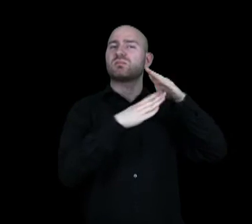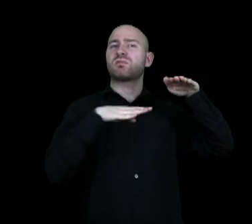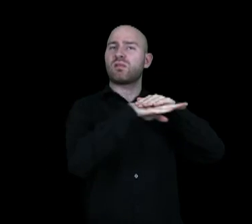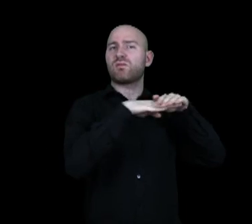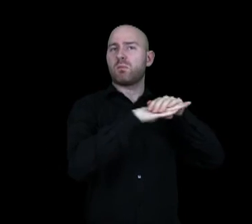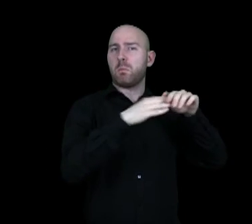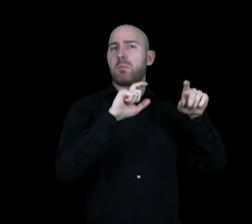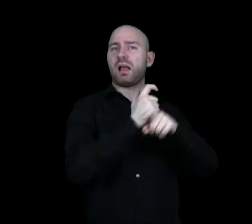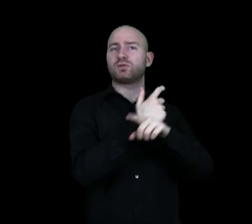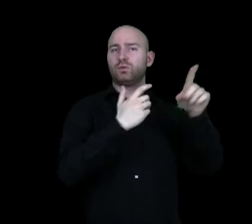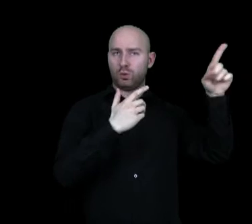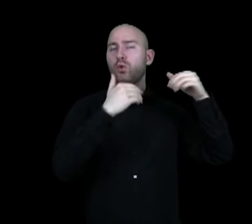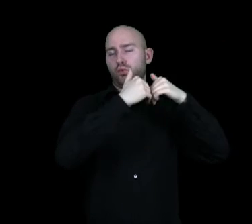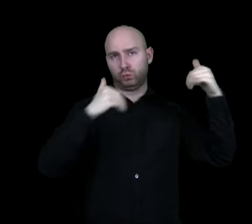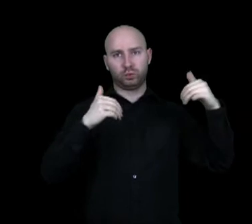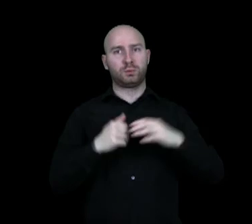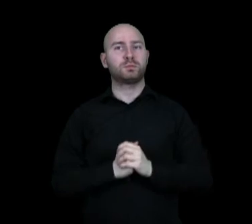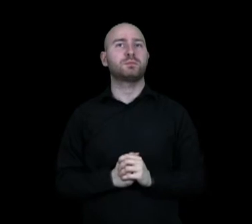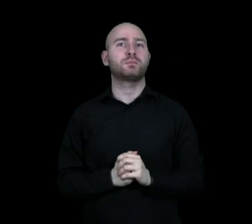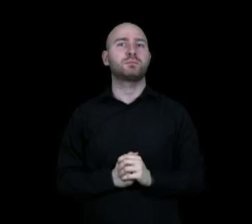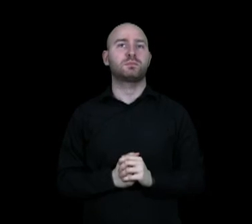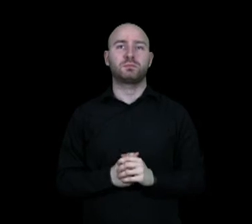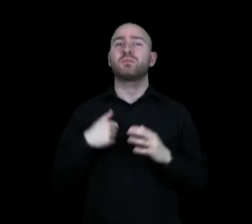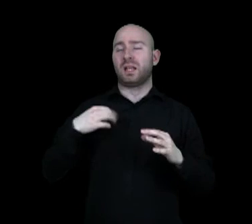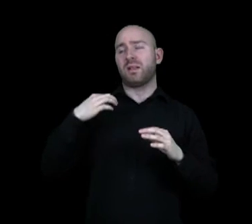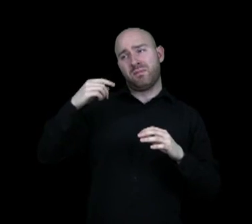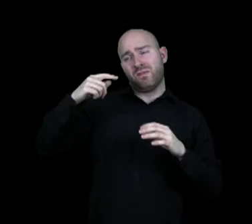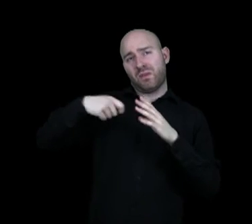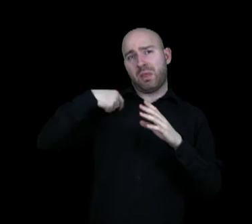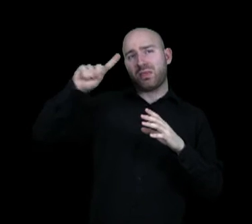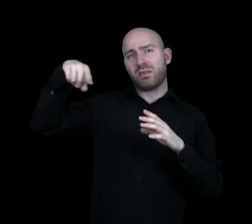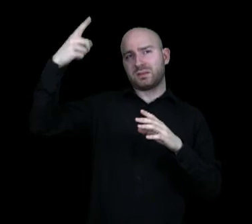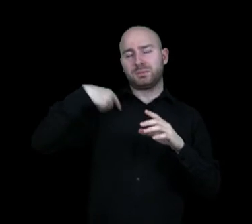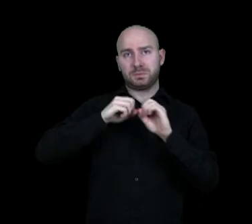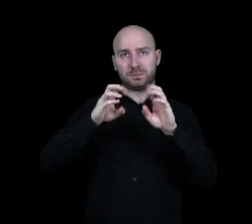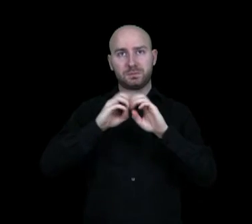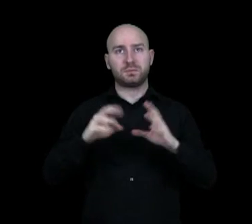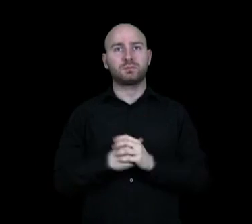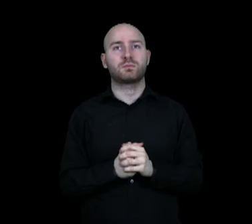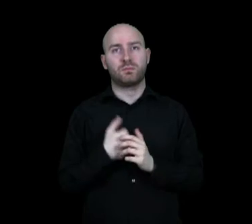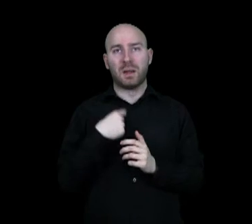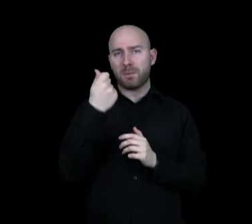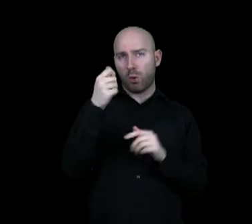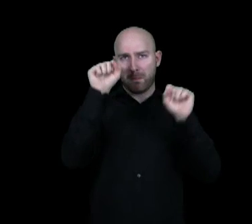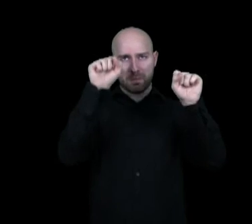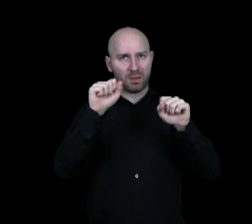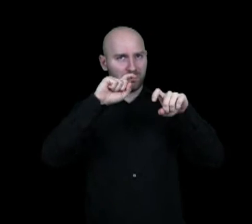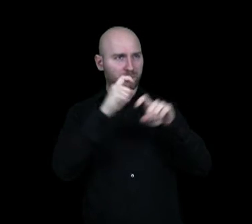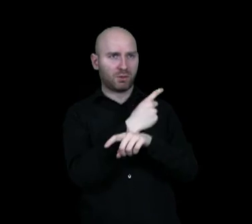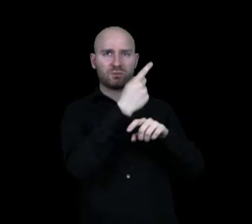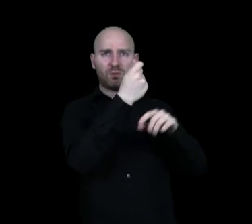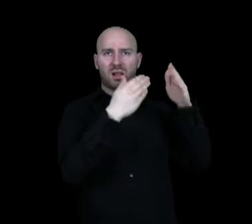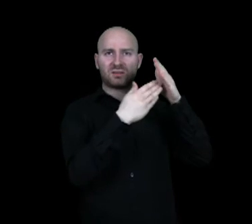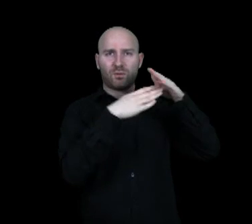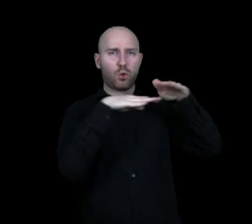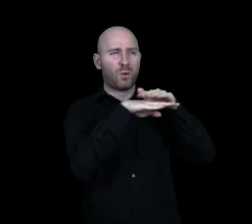odcinkach omówię strukturę zarządzania rezerwą federalną. Większość głównych urzędników powołuje rząd.